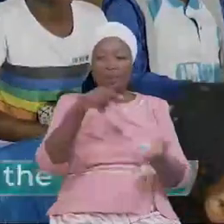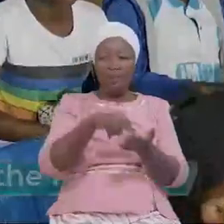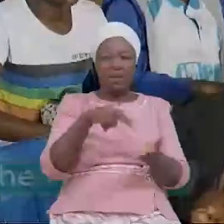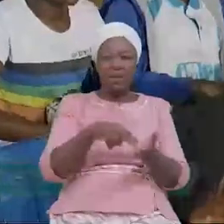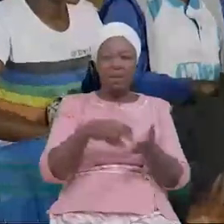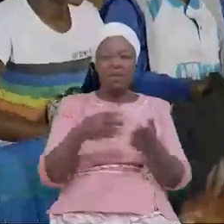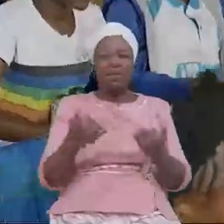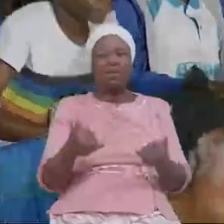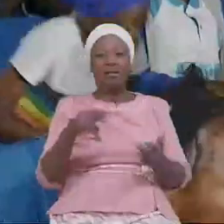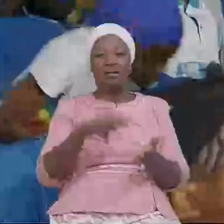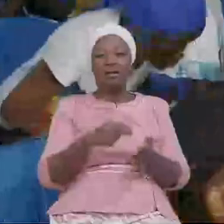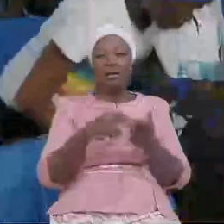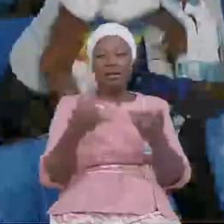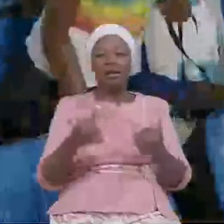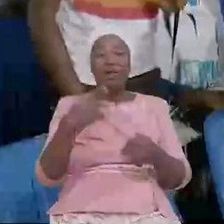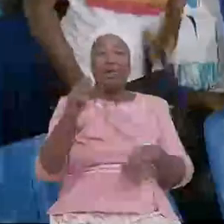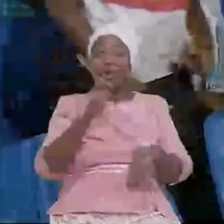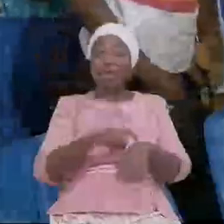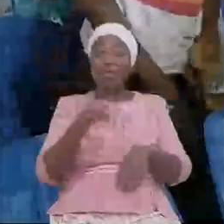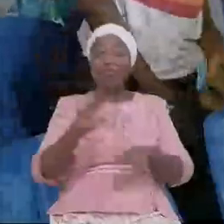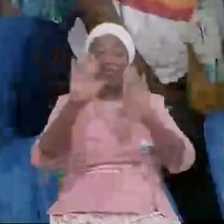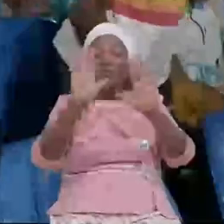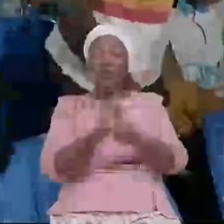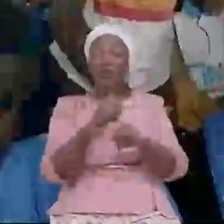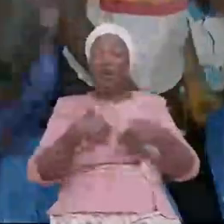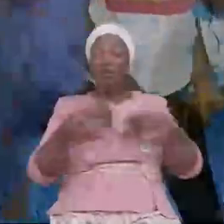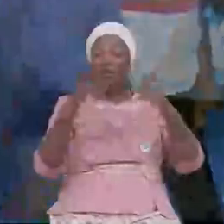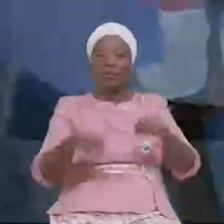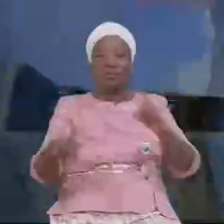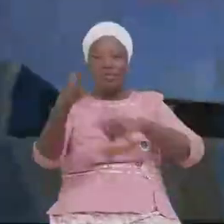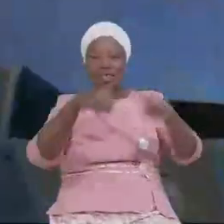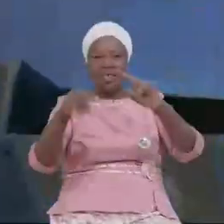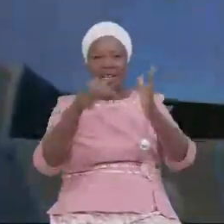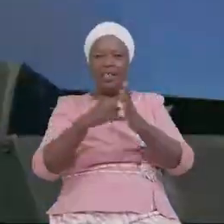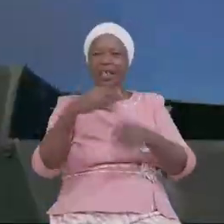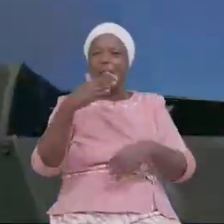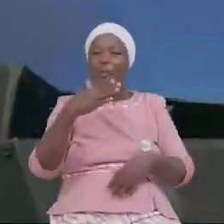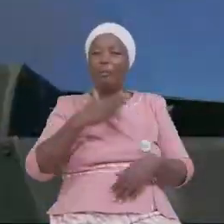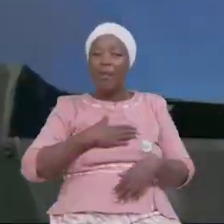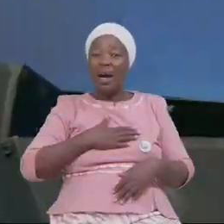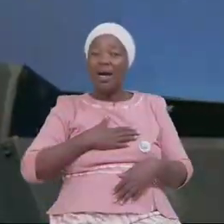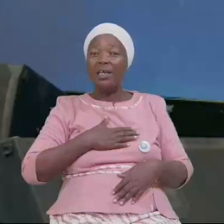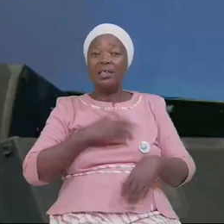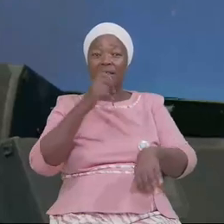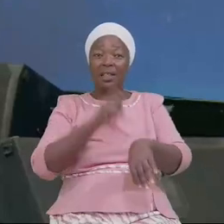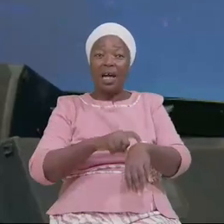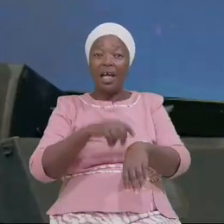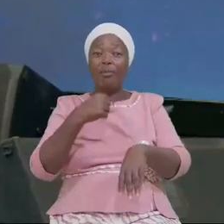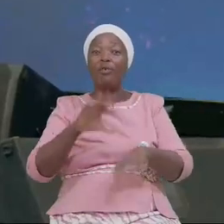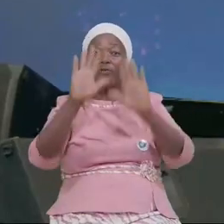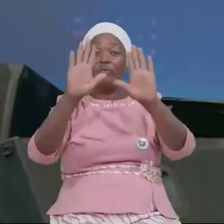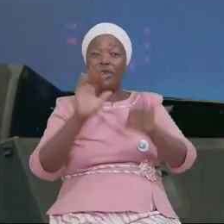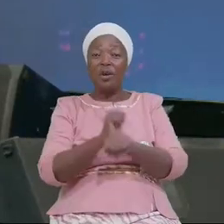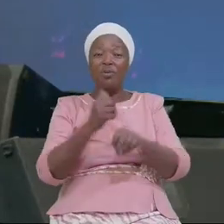Prêts, nous tenir debout. Le temps de miracle est venu. Il faut le dire, mon temps de miracle est venu. Vous